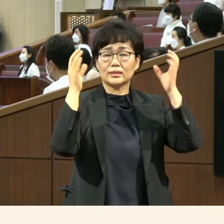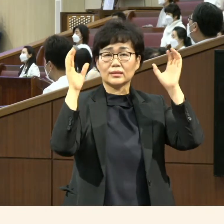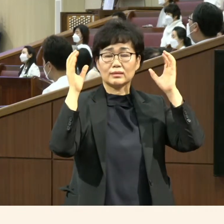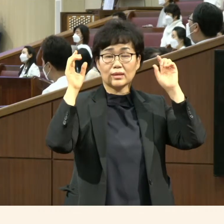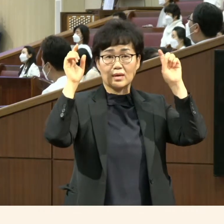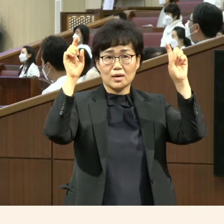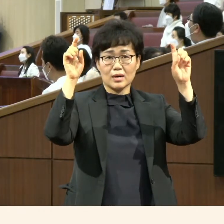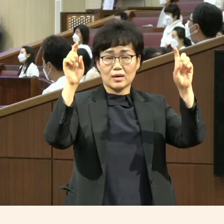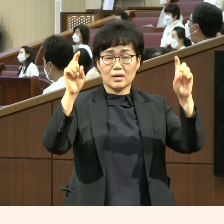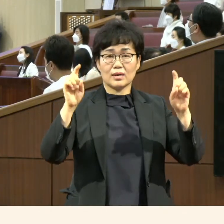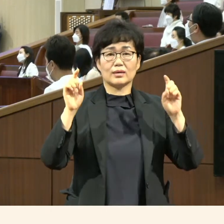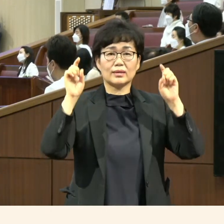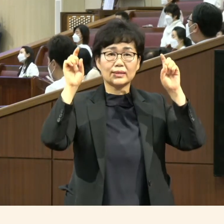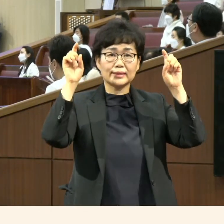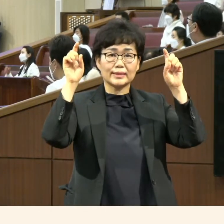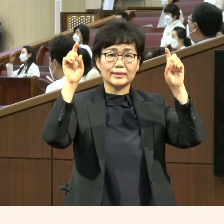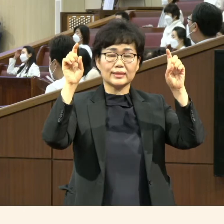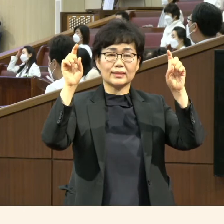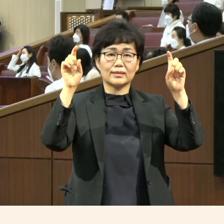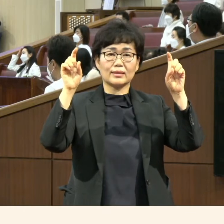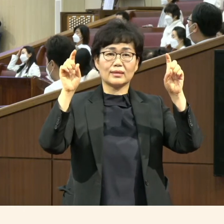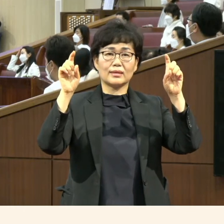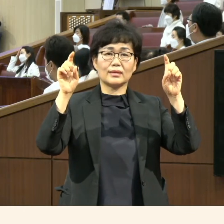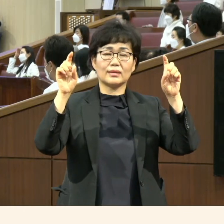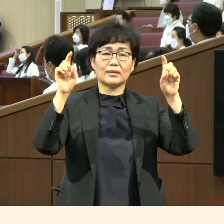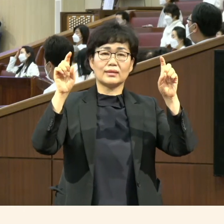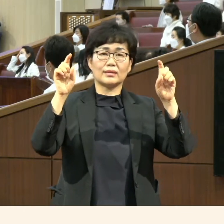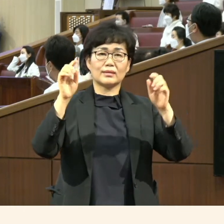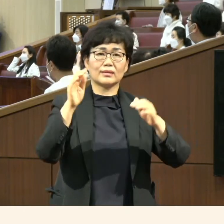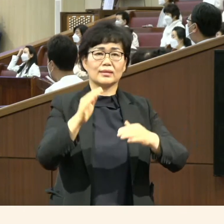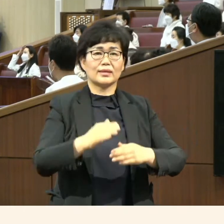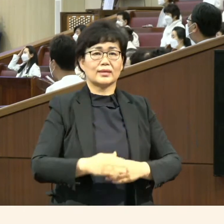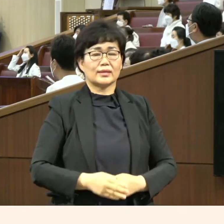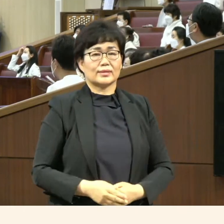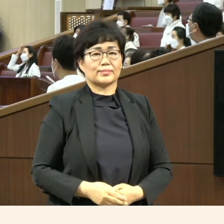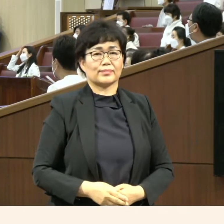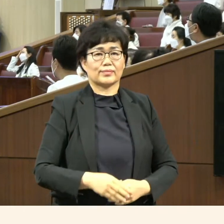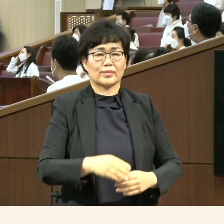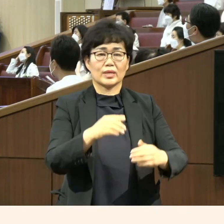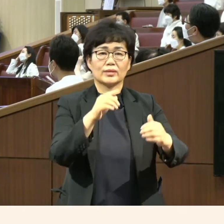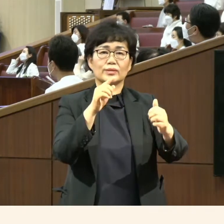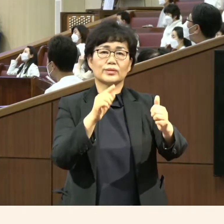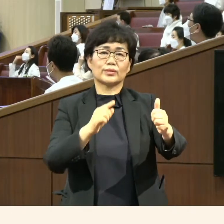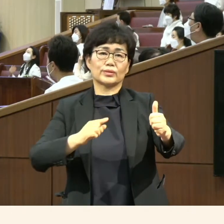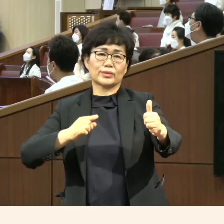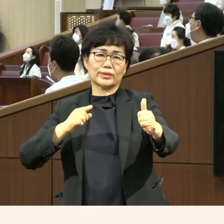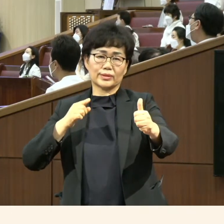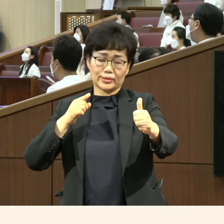합당하신 어린 양, 죽임당하신